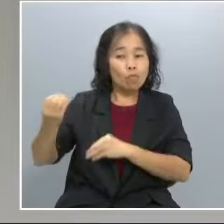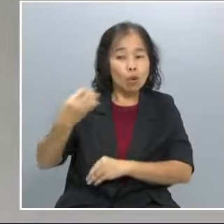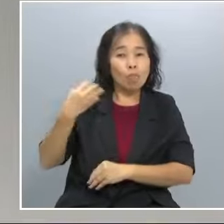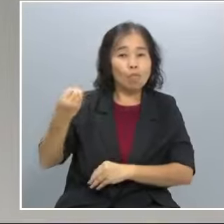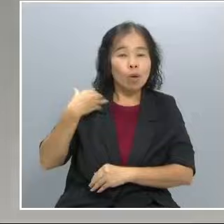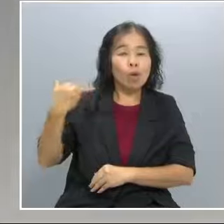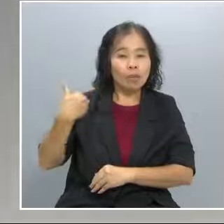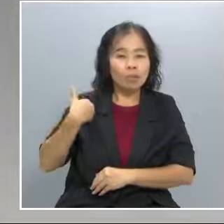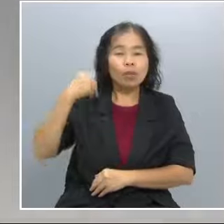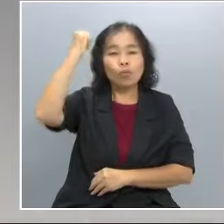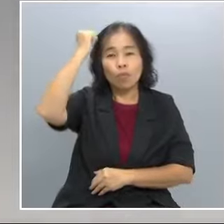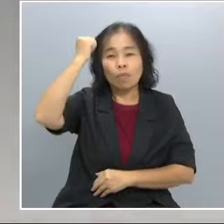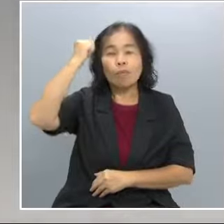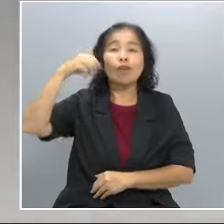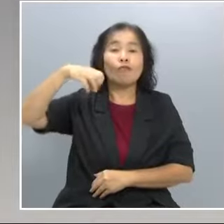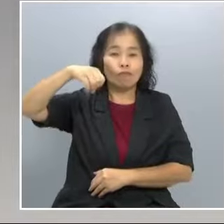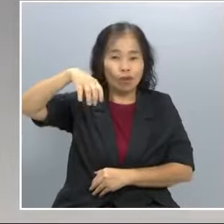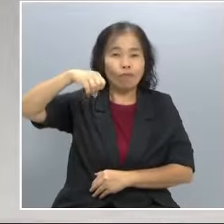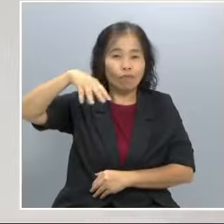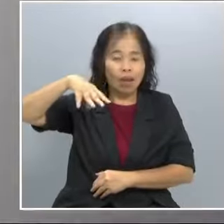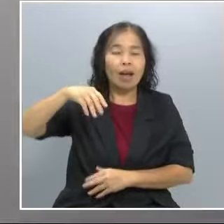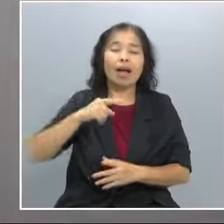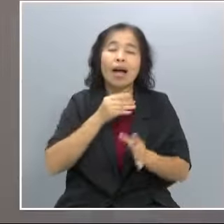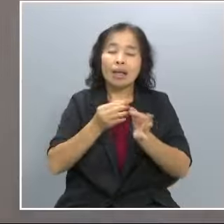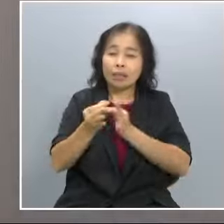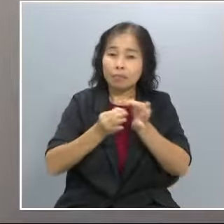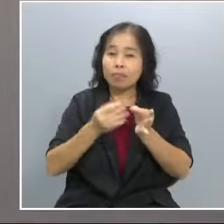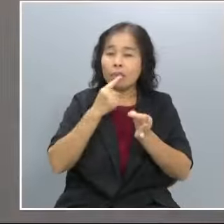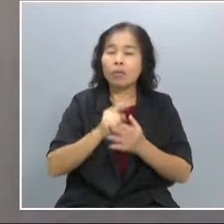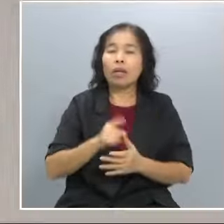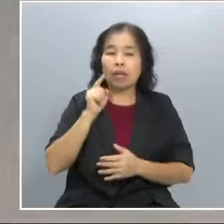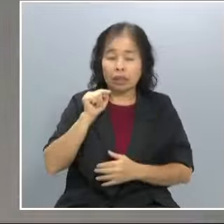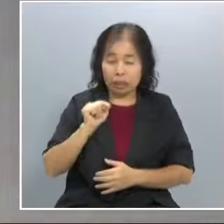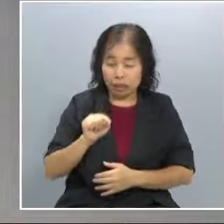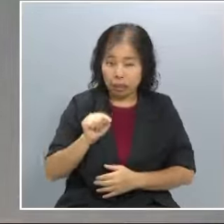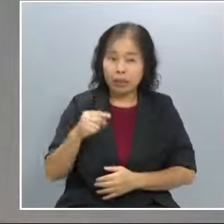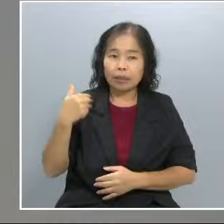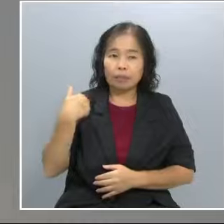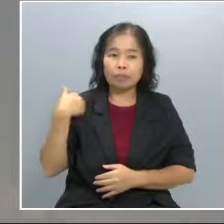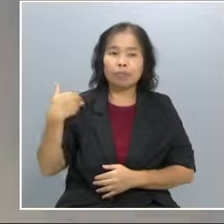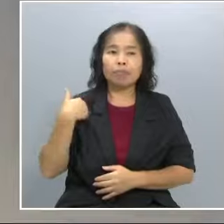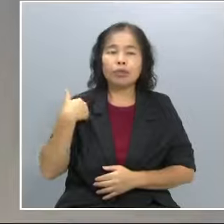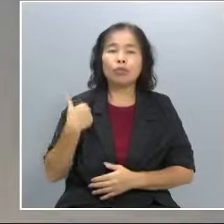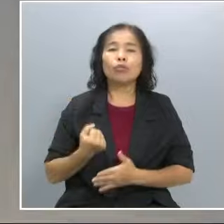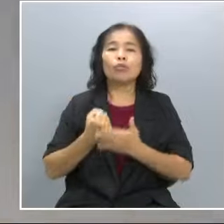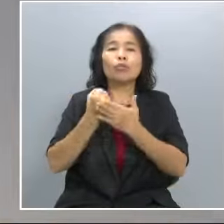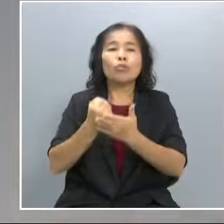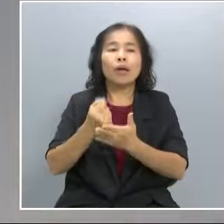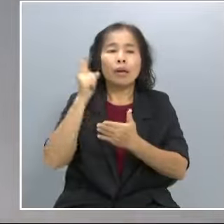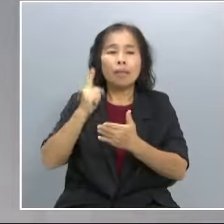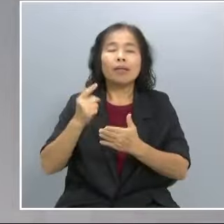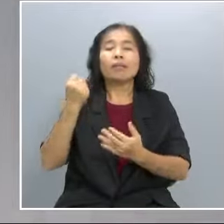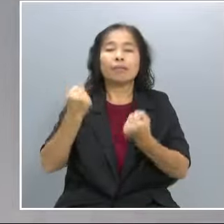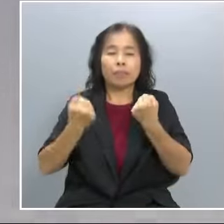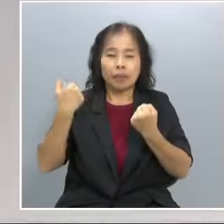ายบัสใช่ไหม ที่เป็นบริษัทเจ้าของรถนะคะอธิบายเพิ่มเติมนะคะว่าเหตุการณ์นี้มีนางอำนวยทองดีเป็นกัปตันเมย์ค่ะ